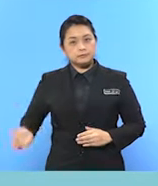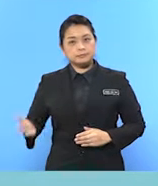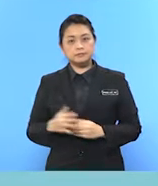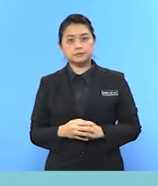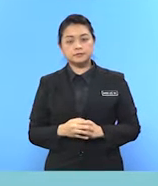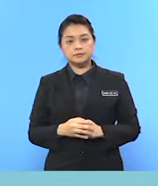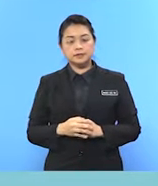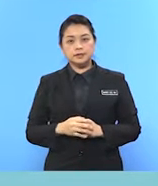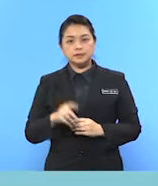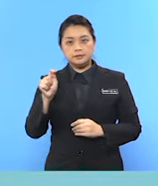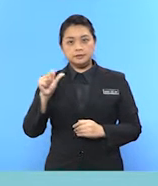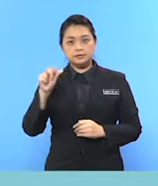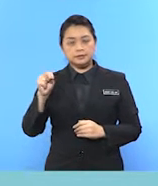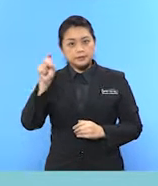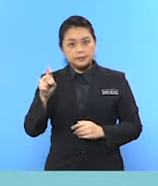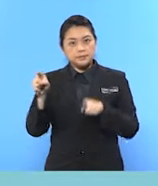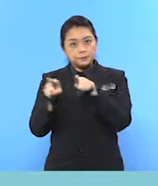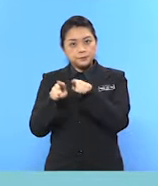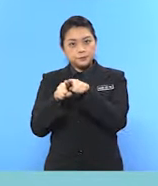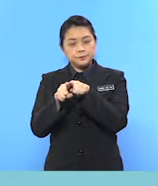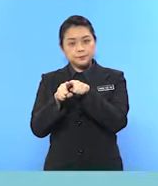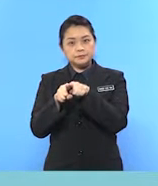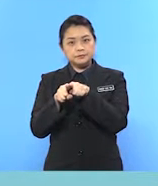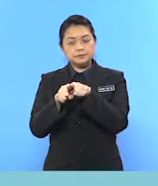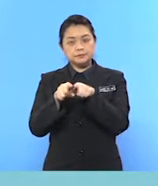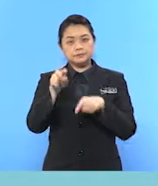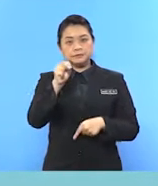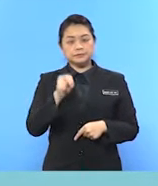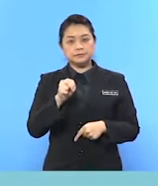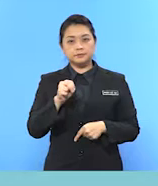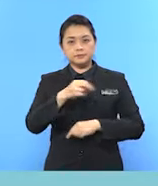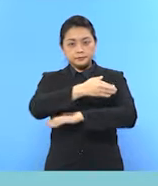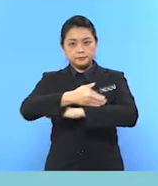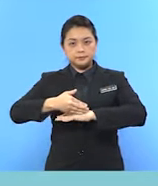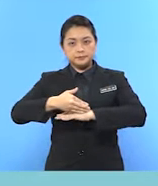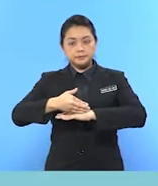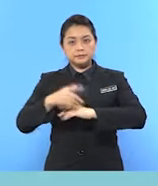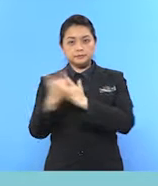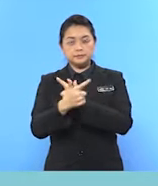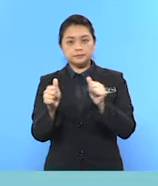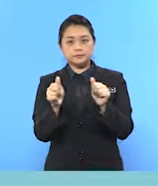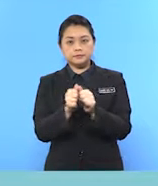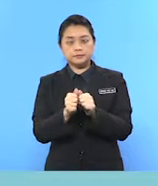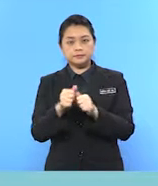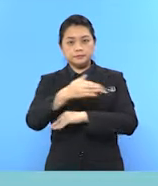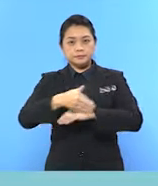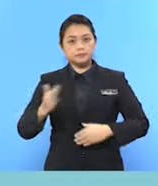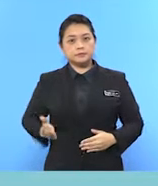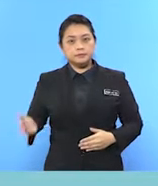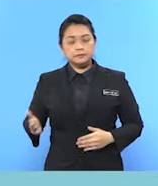bersebelahan. Tangen X sama dengan nisbah sisi bertentangan kepada sisi